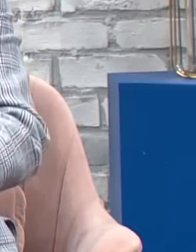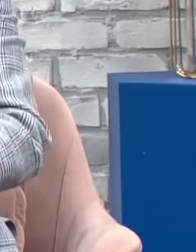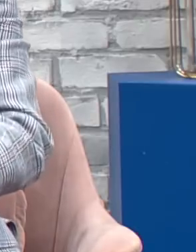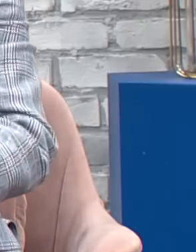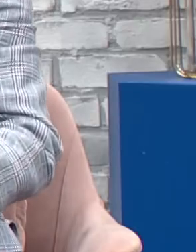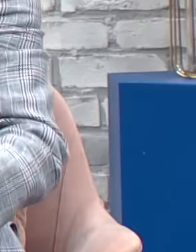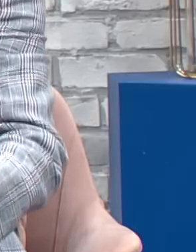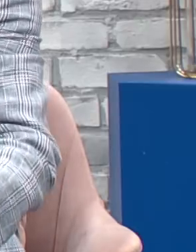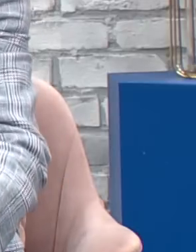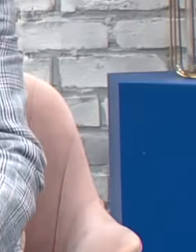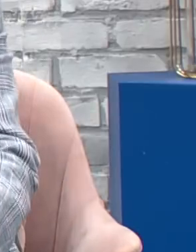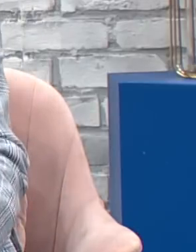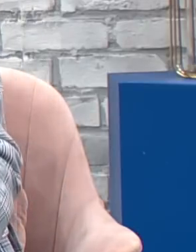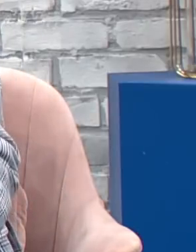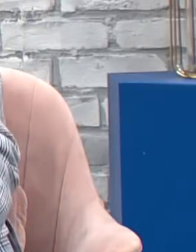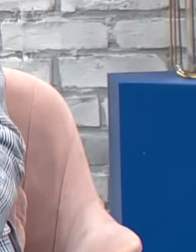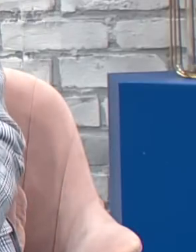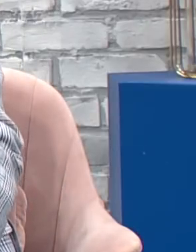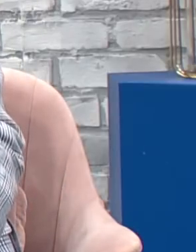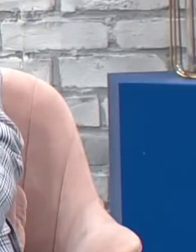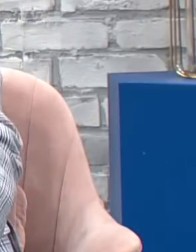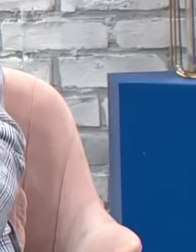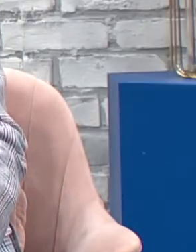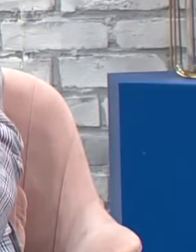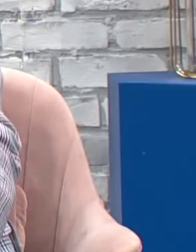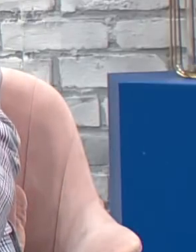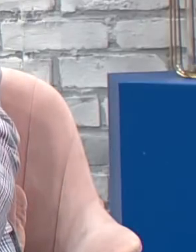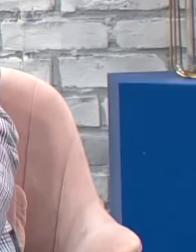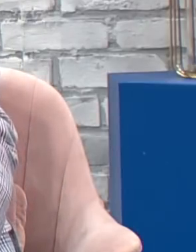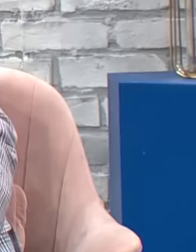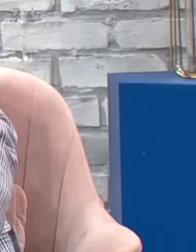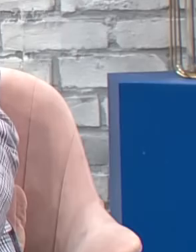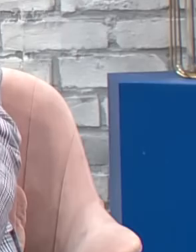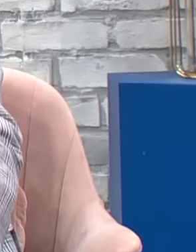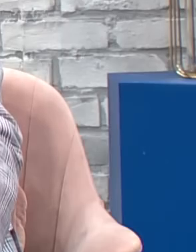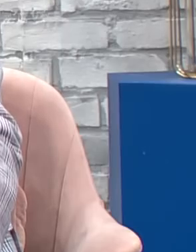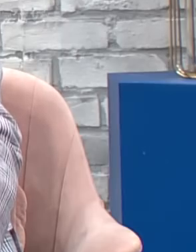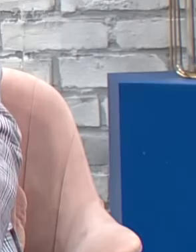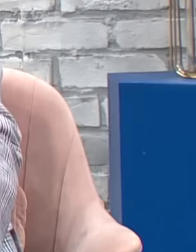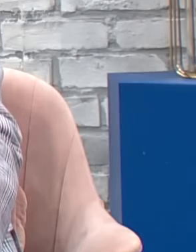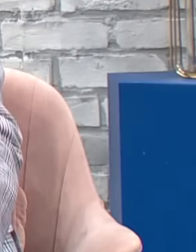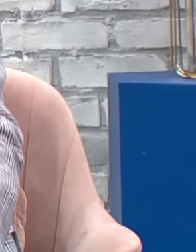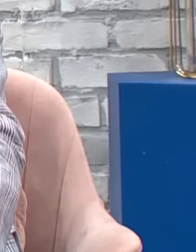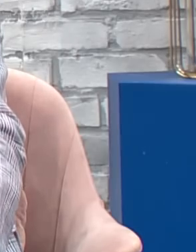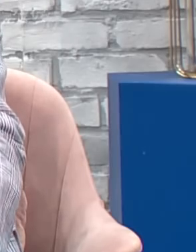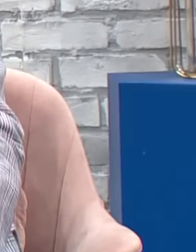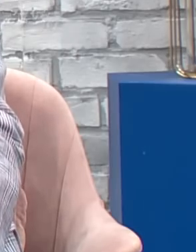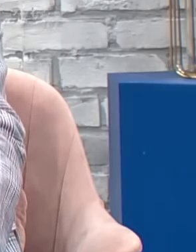전화 많이 걸어 주시고요. 자, 오늘도 주님과 함께 CTS와 함께 평안하게 보내시고